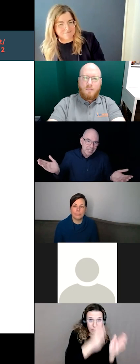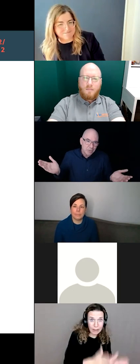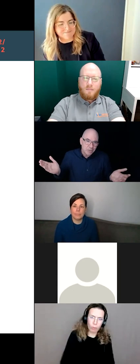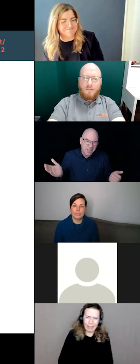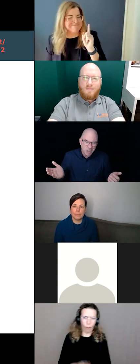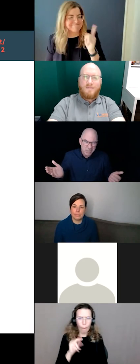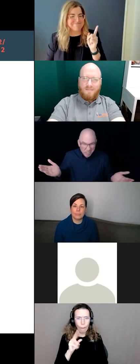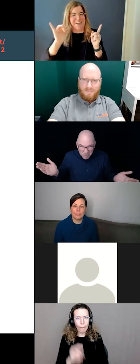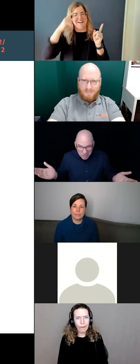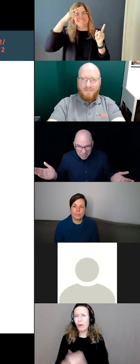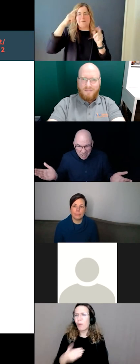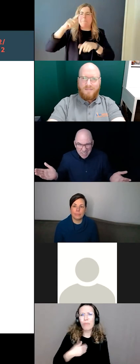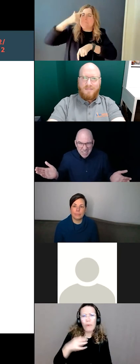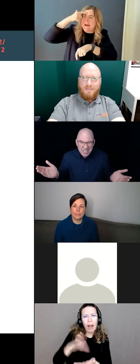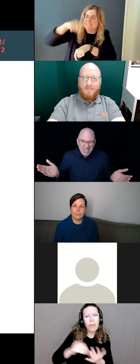apprends l'anglais?